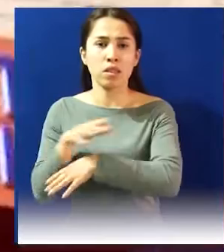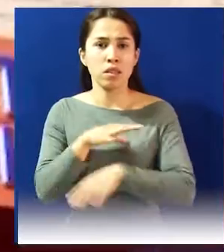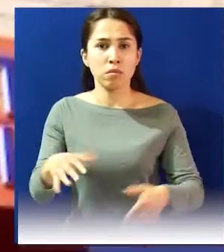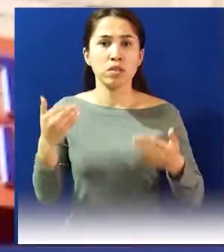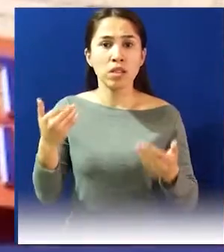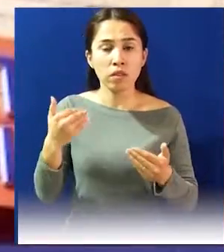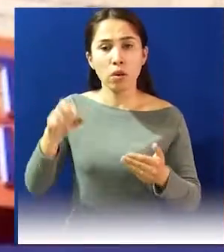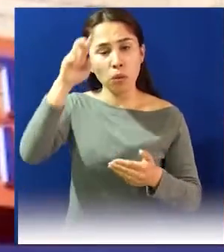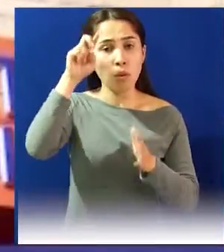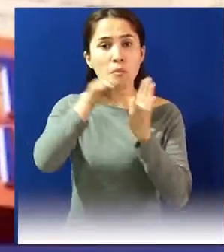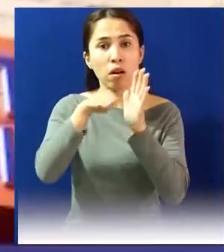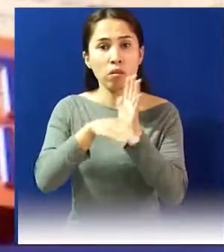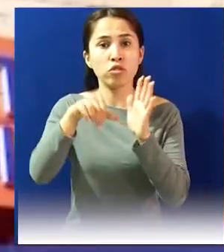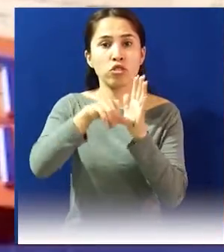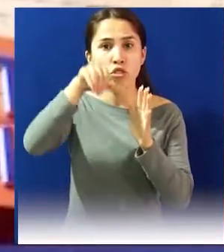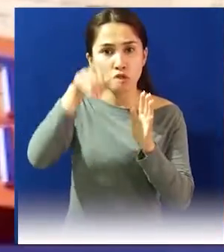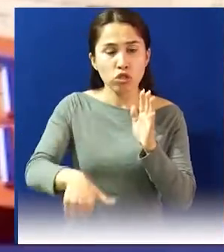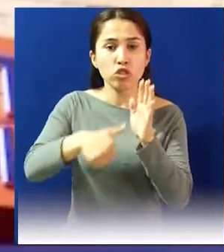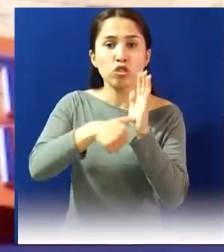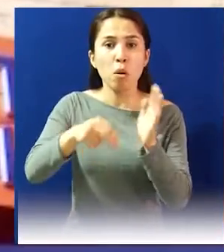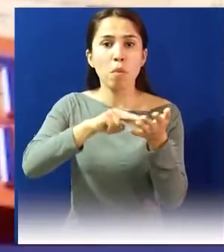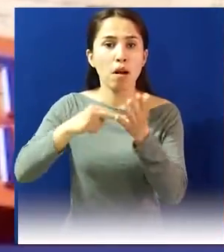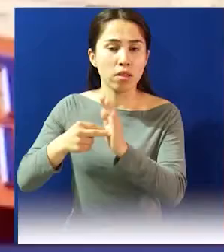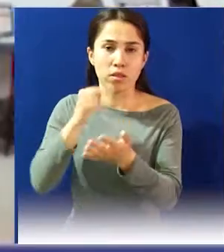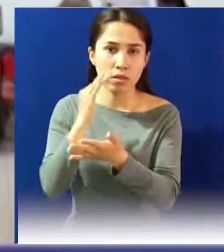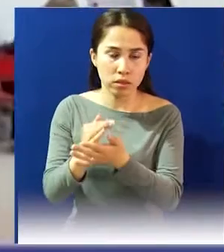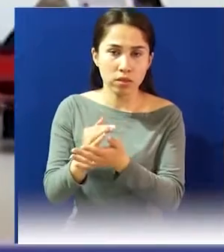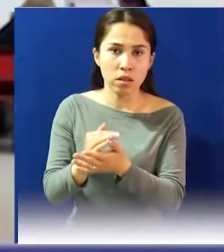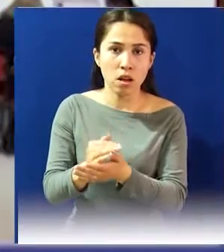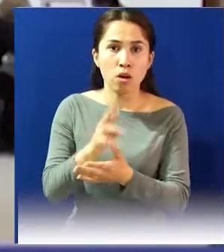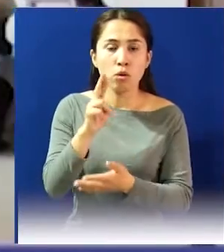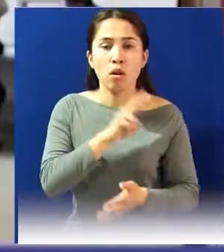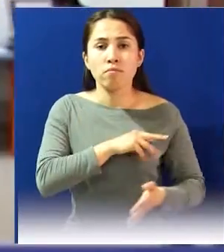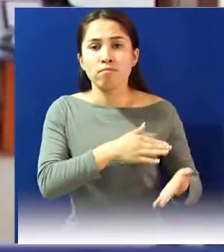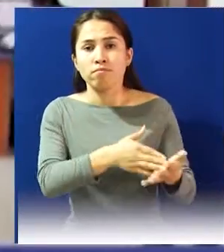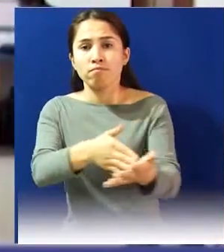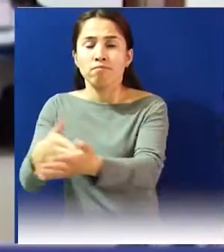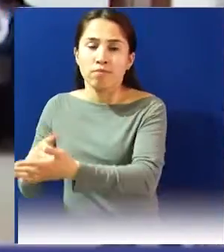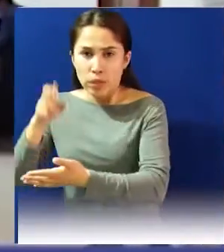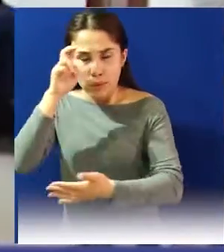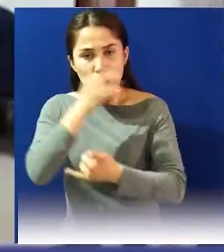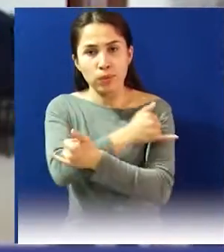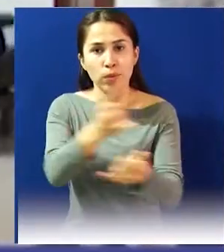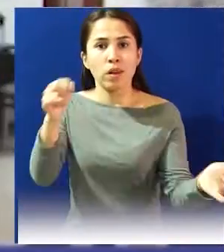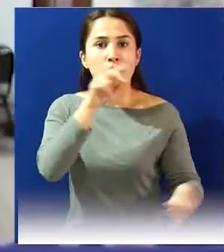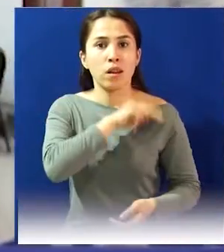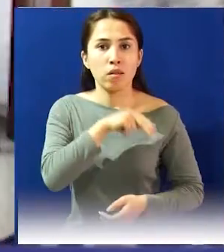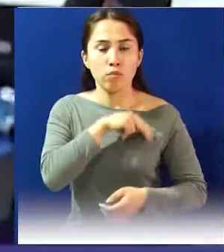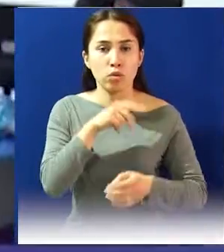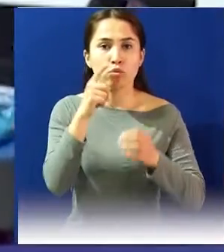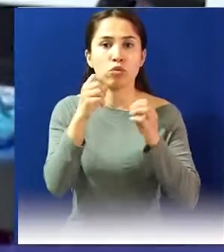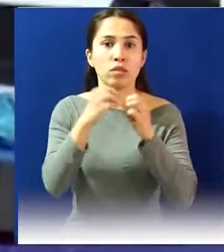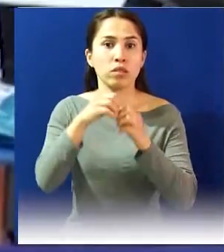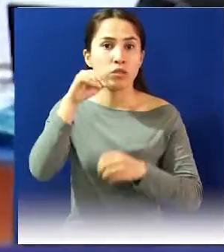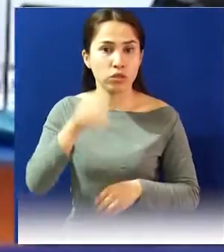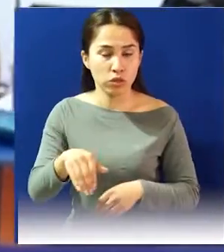Бүгінгі таңда жол картасы аясында 6600 жоба жүзеге асып жатыр. Оның ішінде жұмыссыздықпен қамту орталықтары бойынша 110 мың